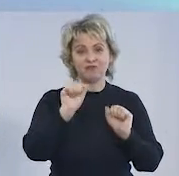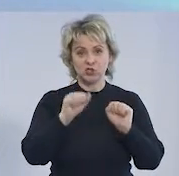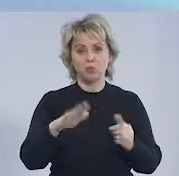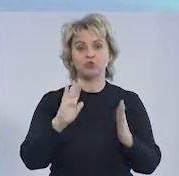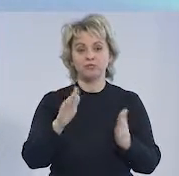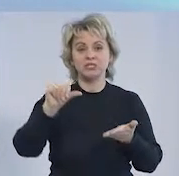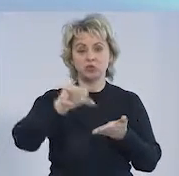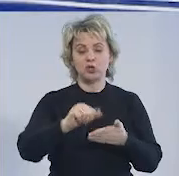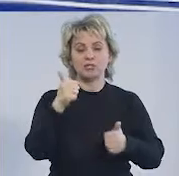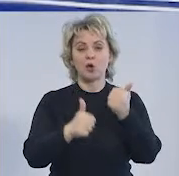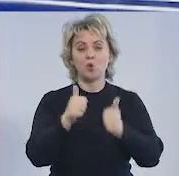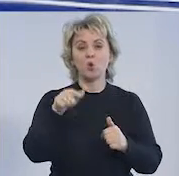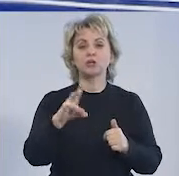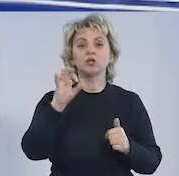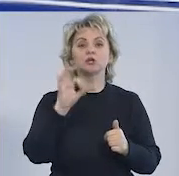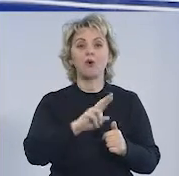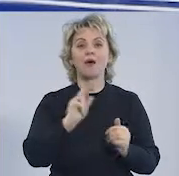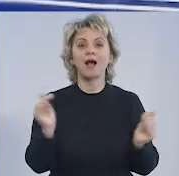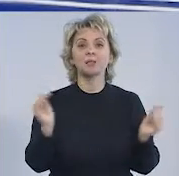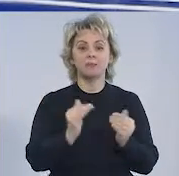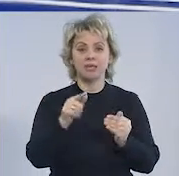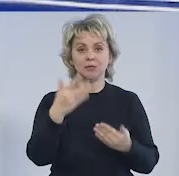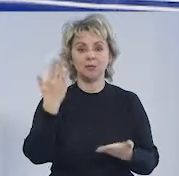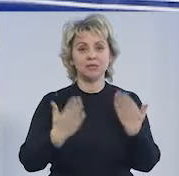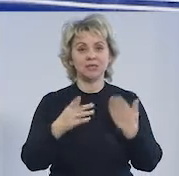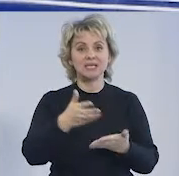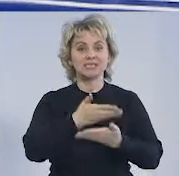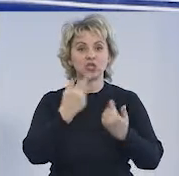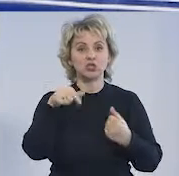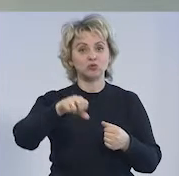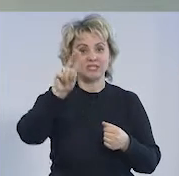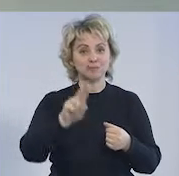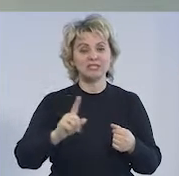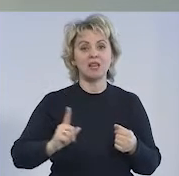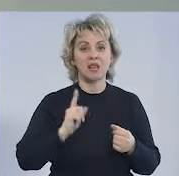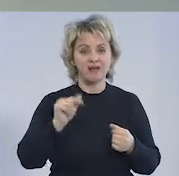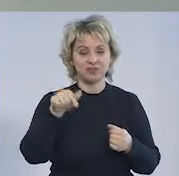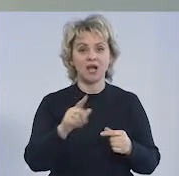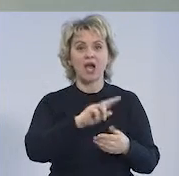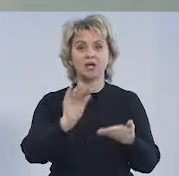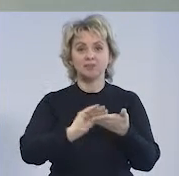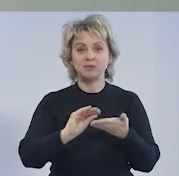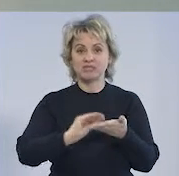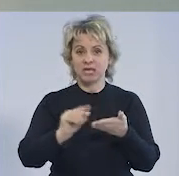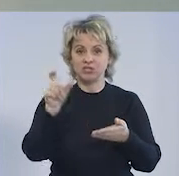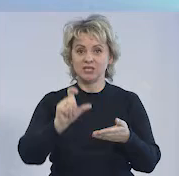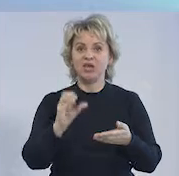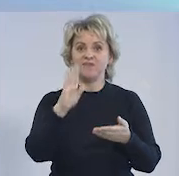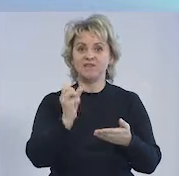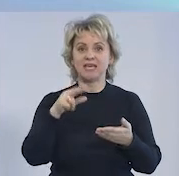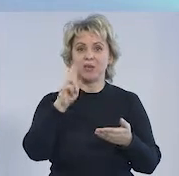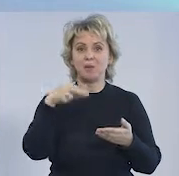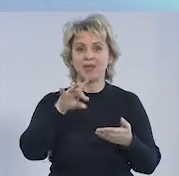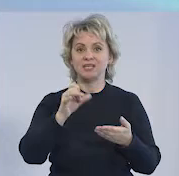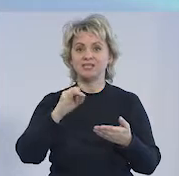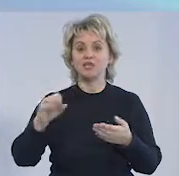стать участником конкурса. Но как минимум, если нет у вас специальных навыков, как написать статью в Википедии,